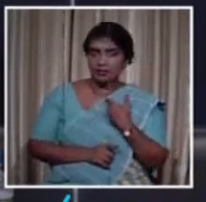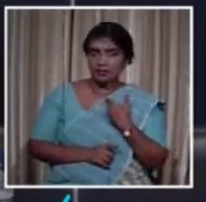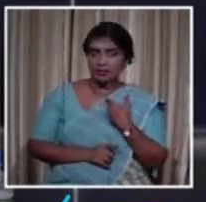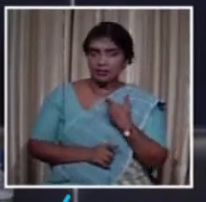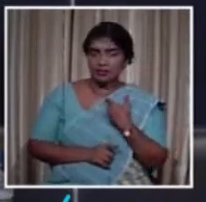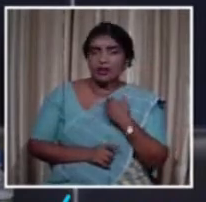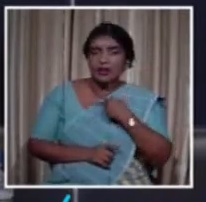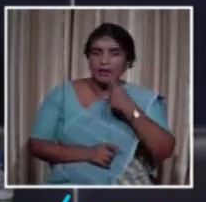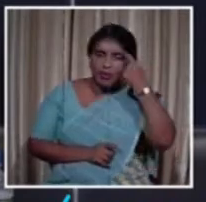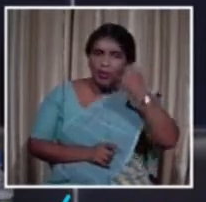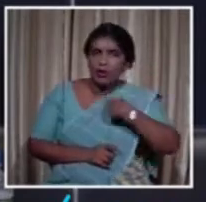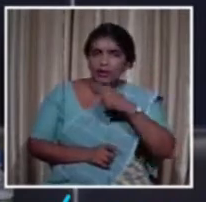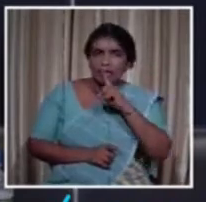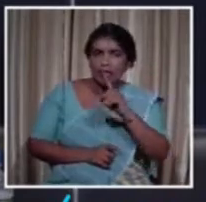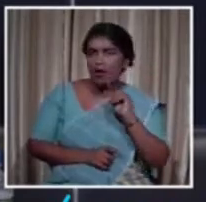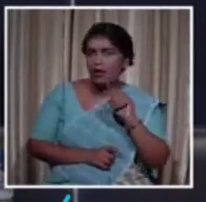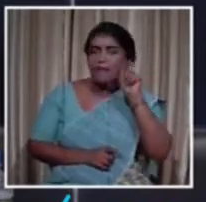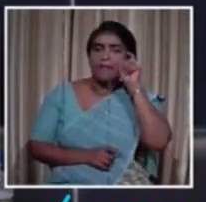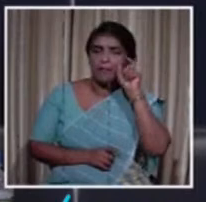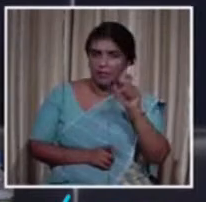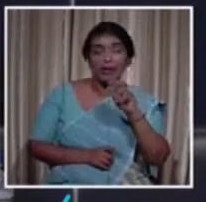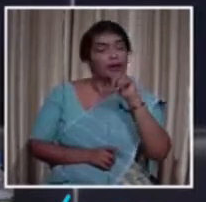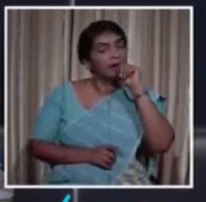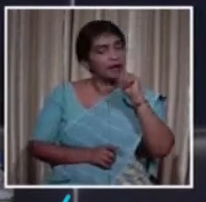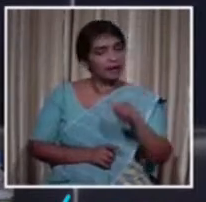කියලා බලන්න ඒත්